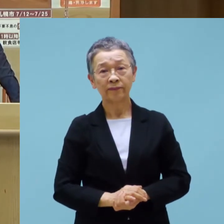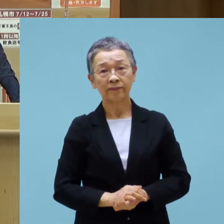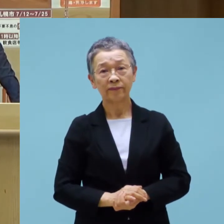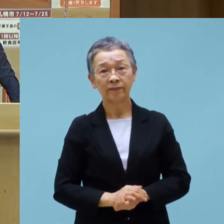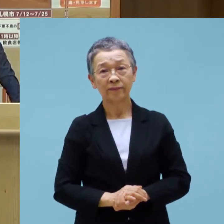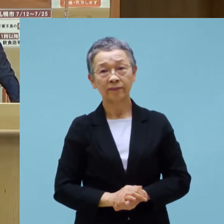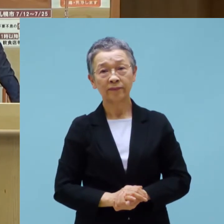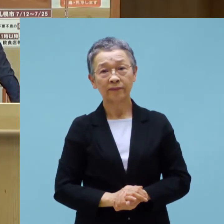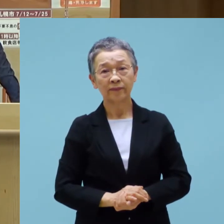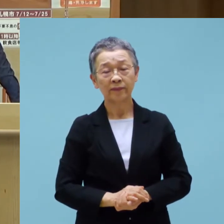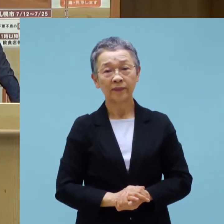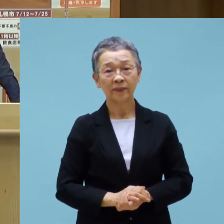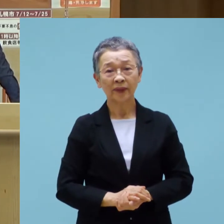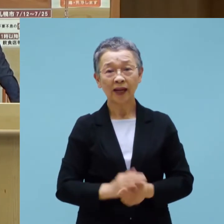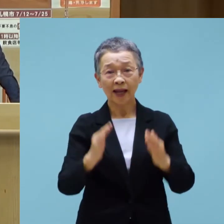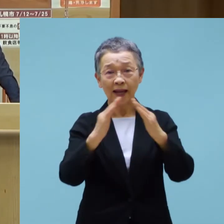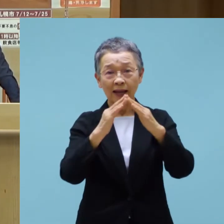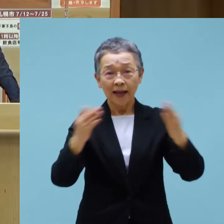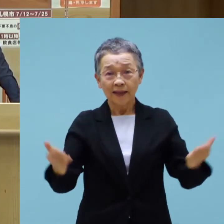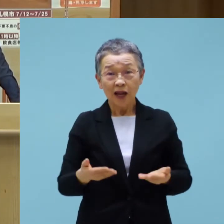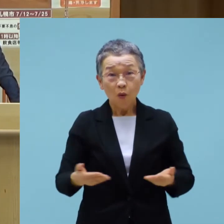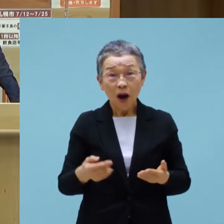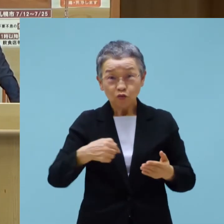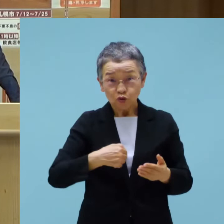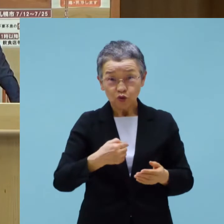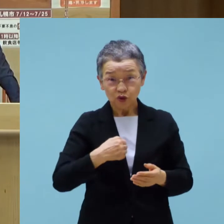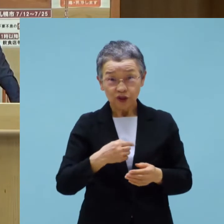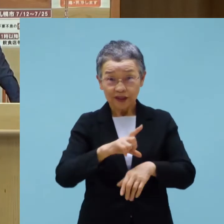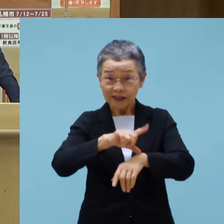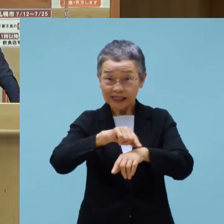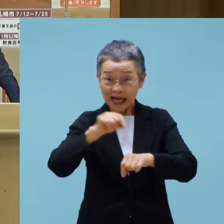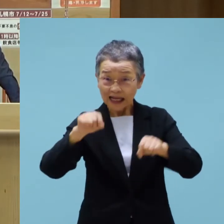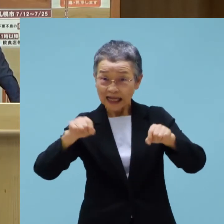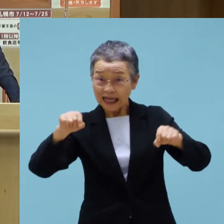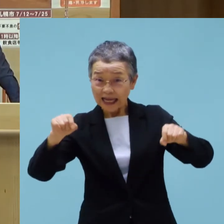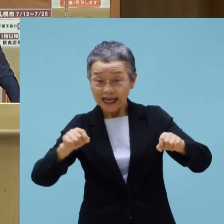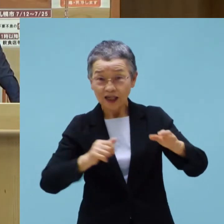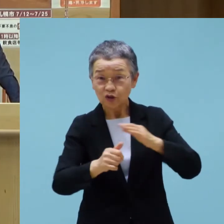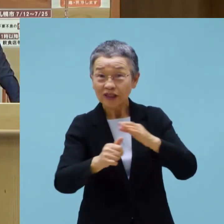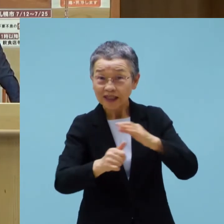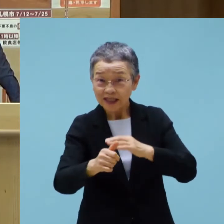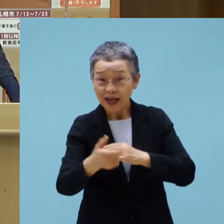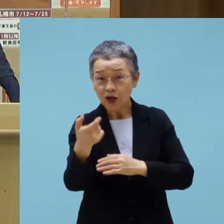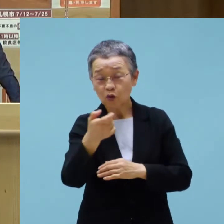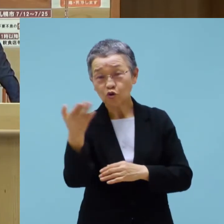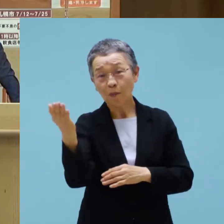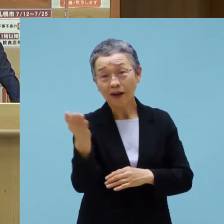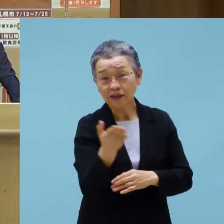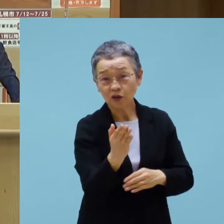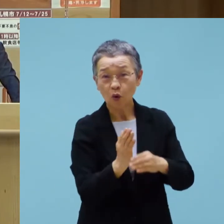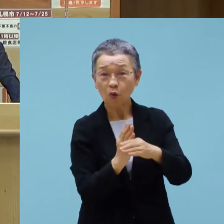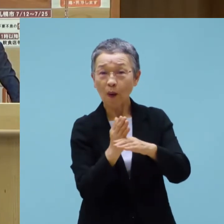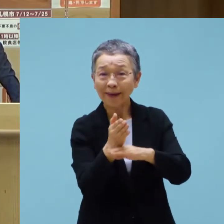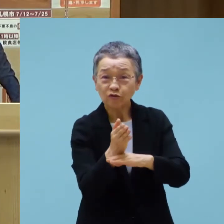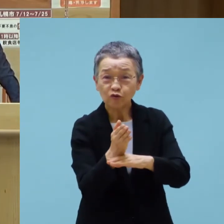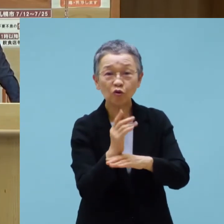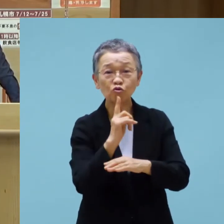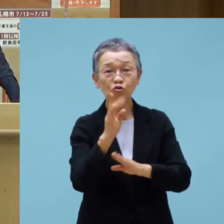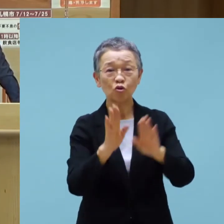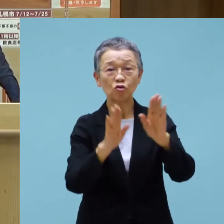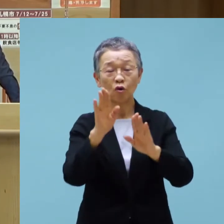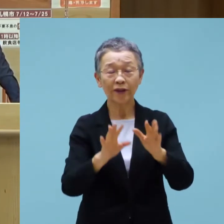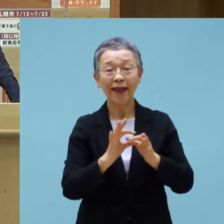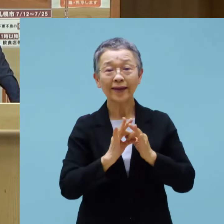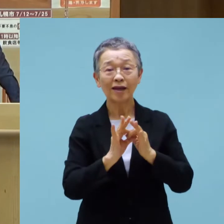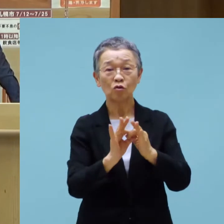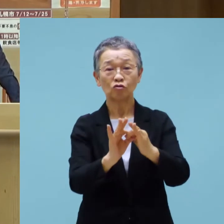テレワーク、時差出勤、こういったものを合わせて 60% を超える状況というのを継続して維持しました